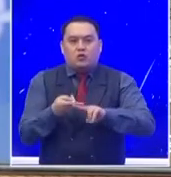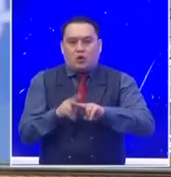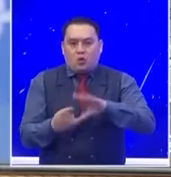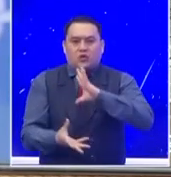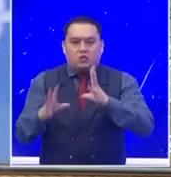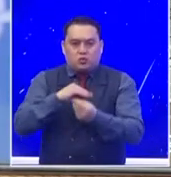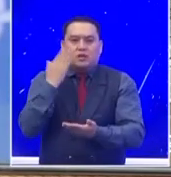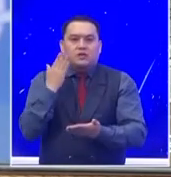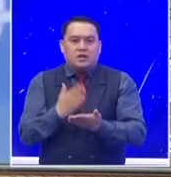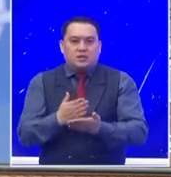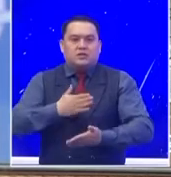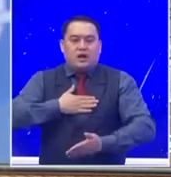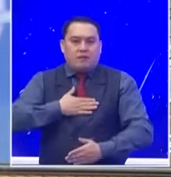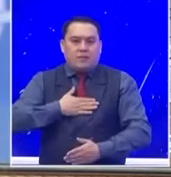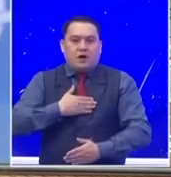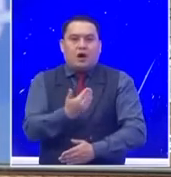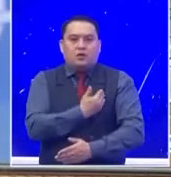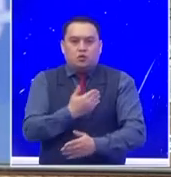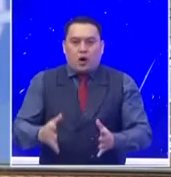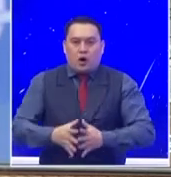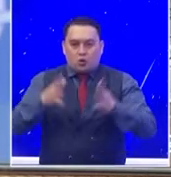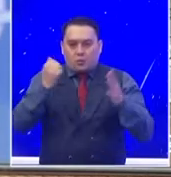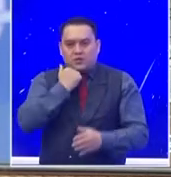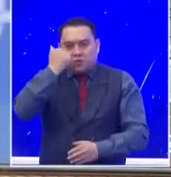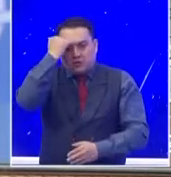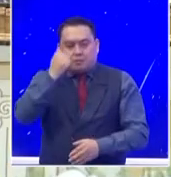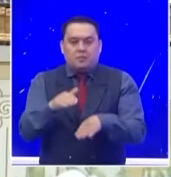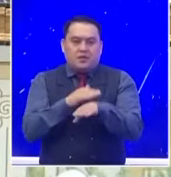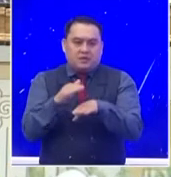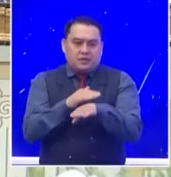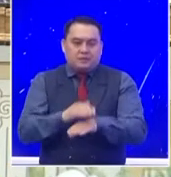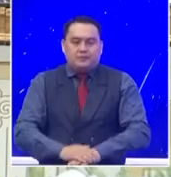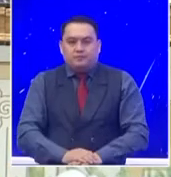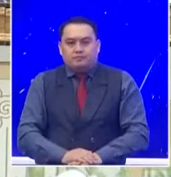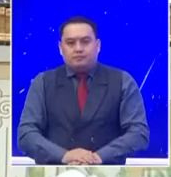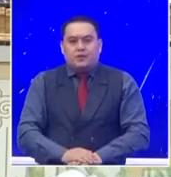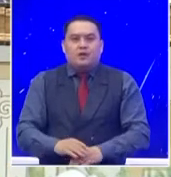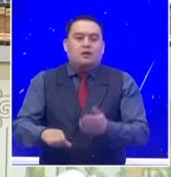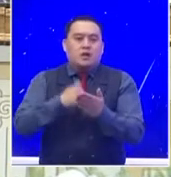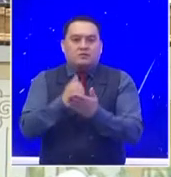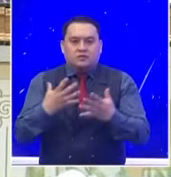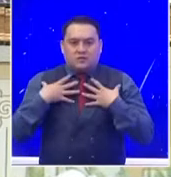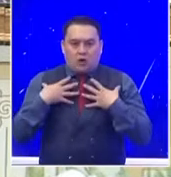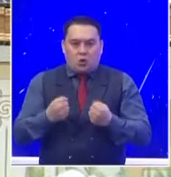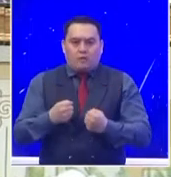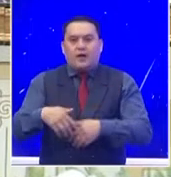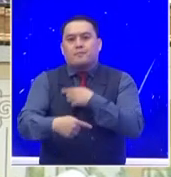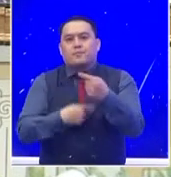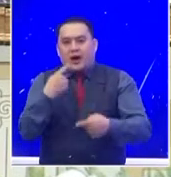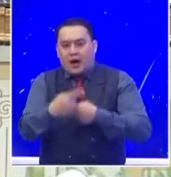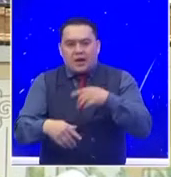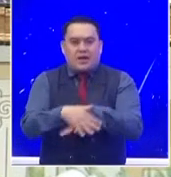это я вам хочу сказать огромное спасибо молодцы главная задача на шесток здоровая нация